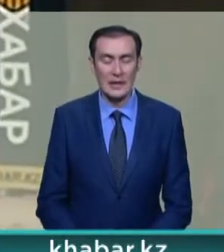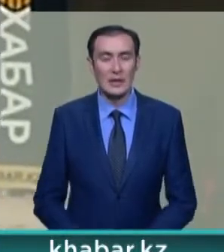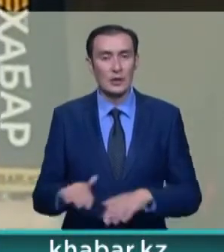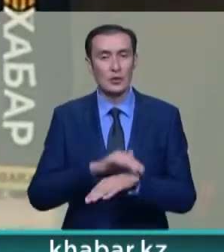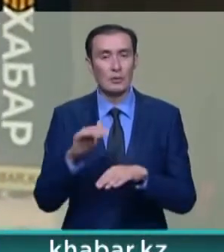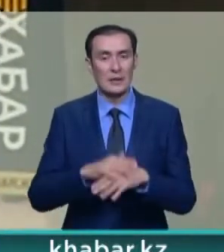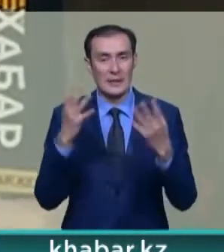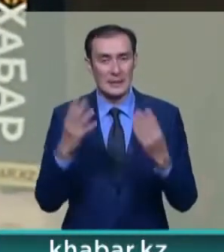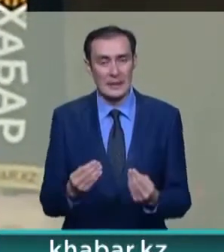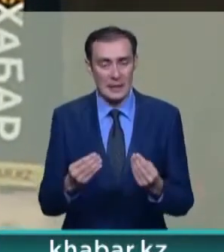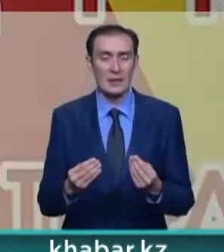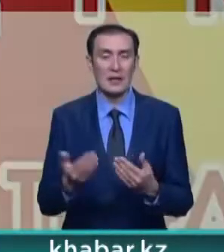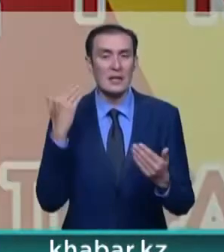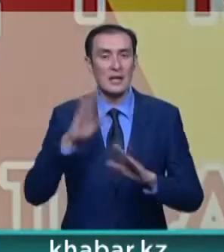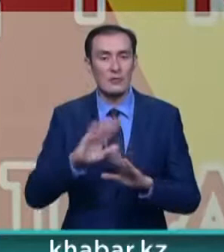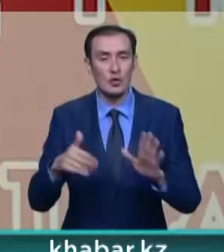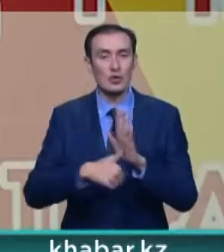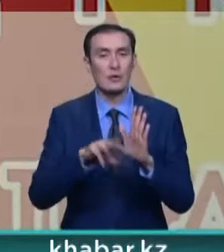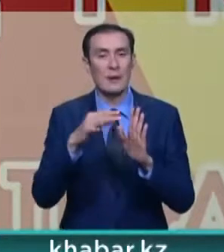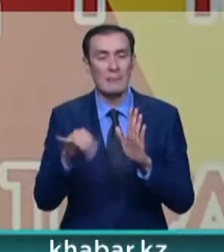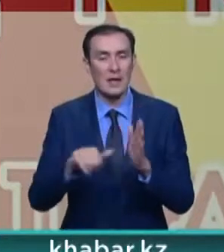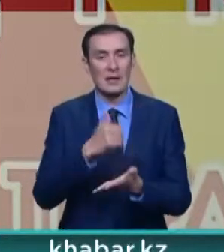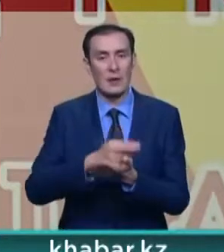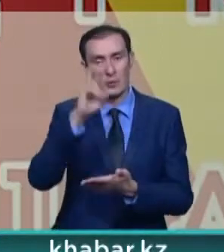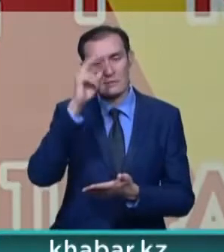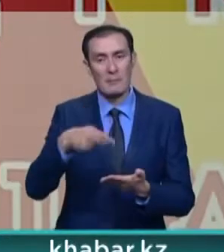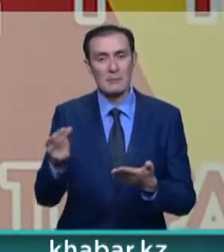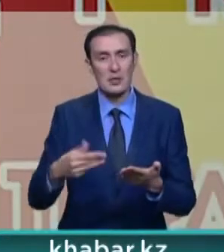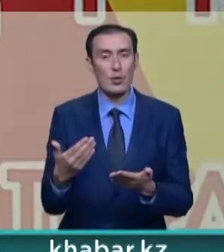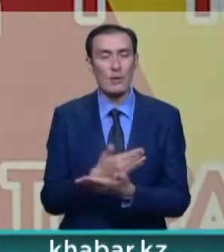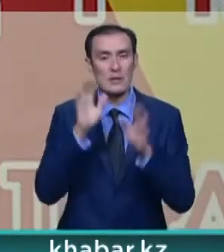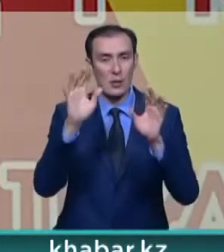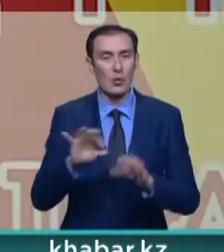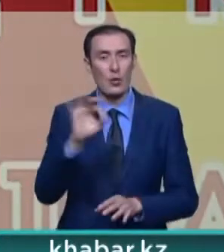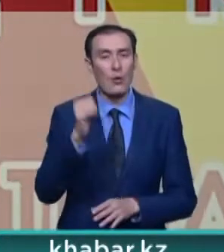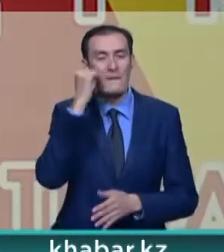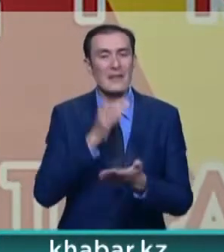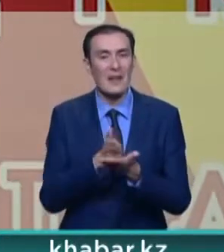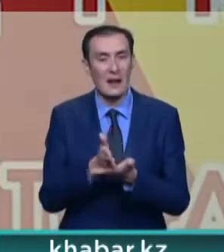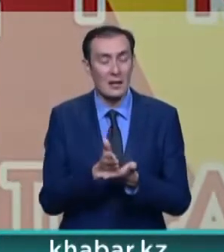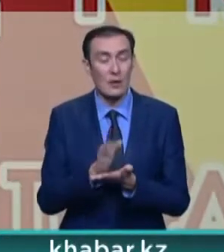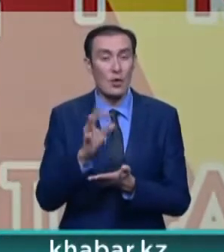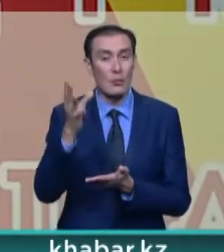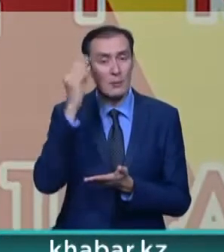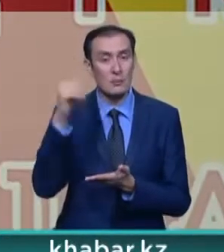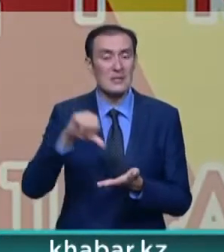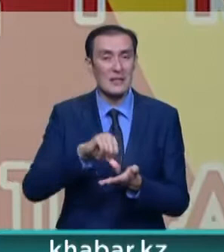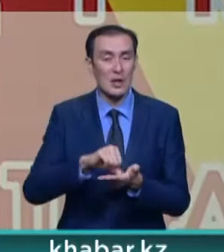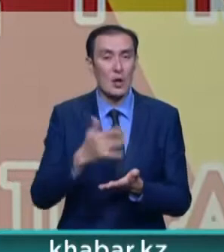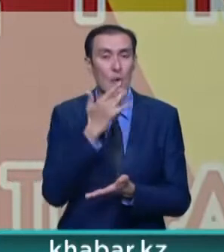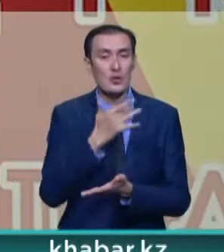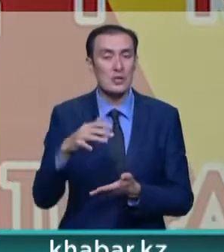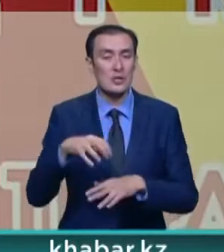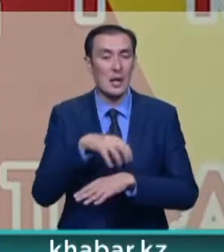Добрый день, Джана. Напомню, что не так давно, 6 мая, президент подписал новый закон о ветеранах. Но, по мнению представителей